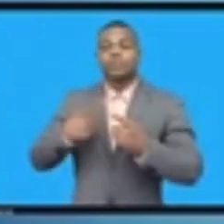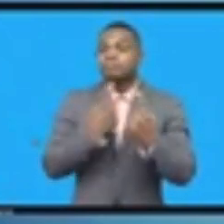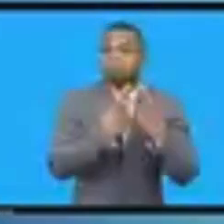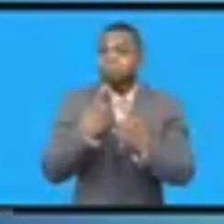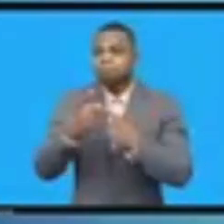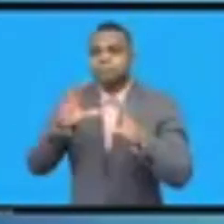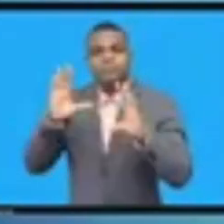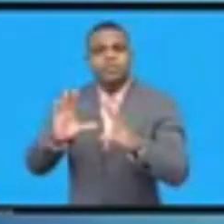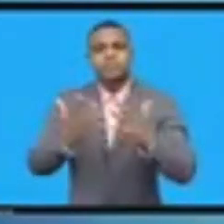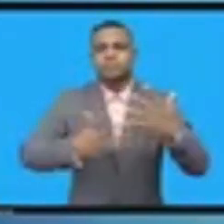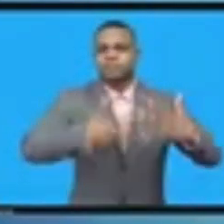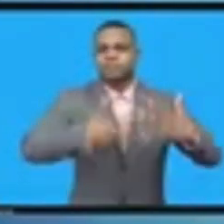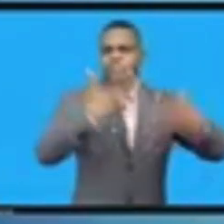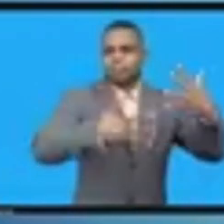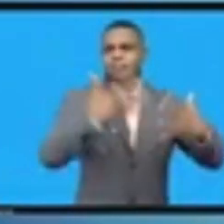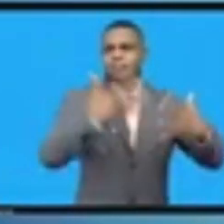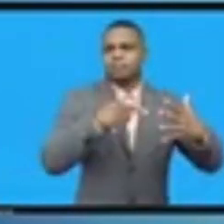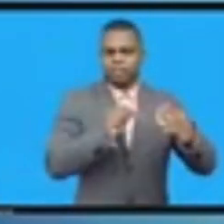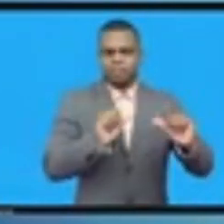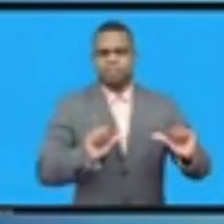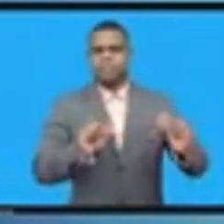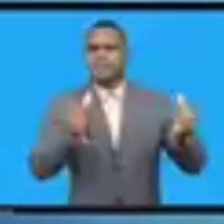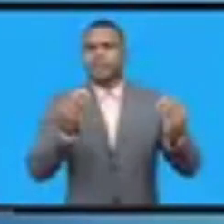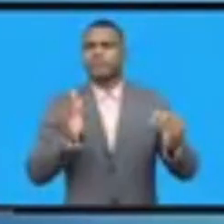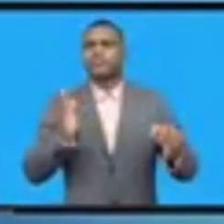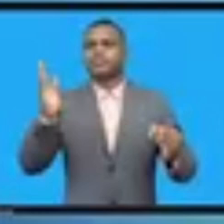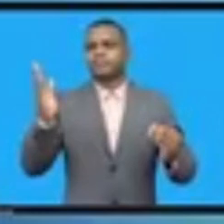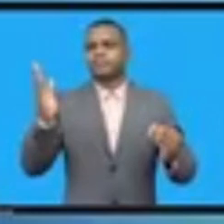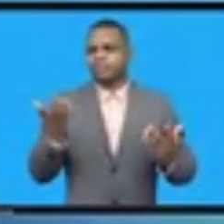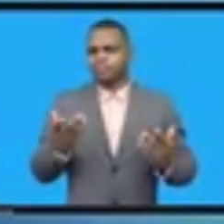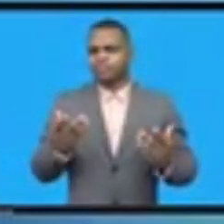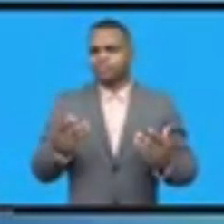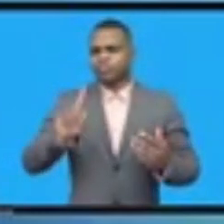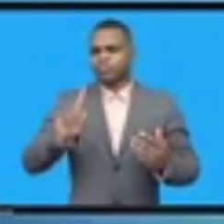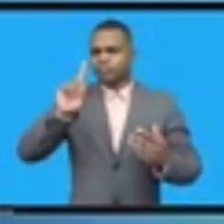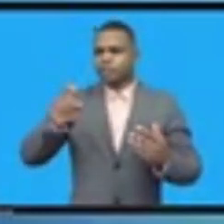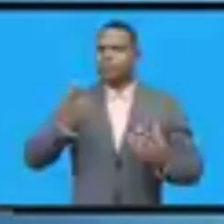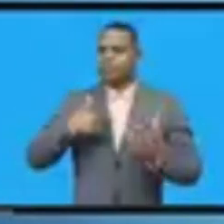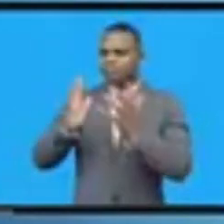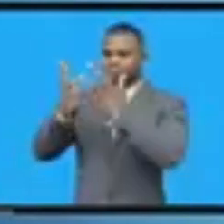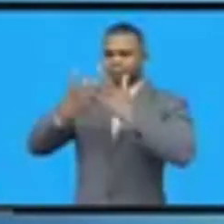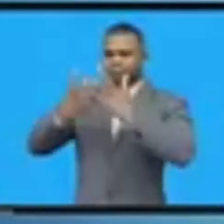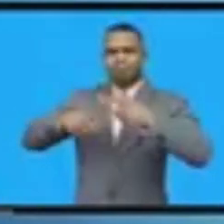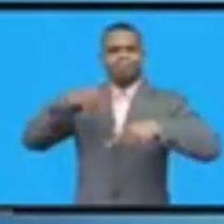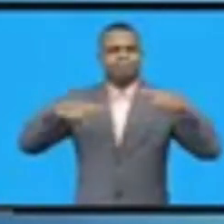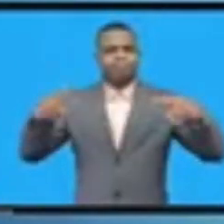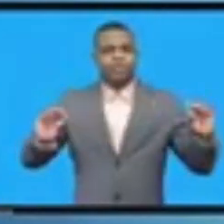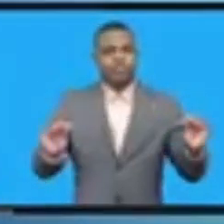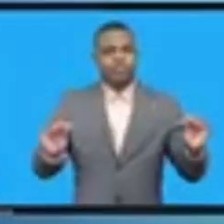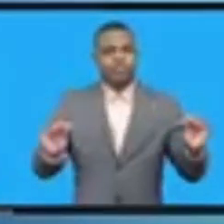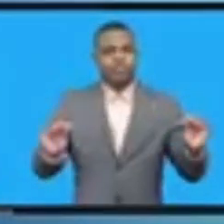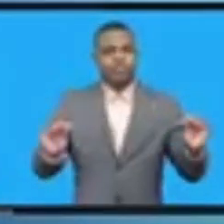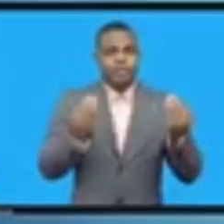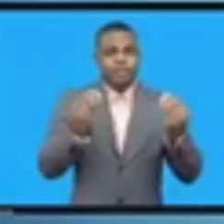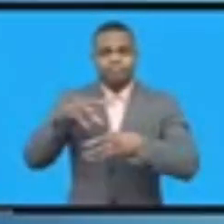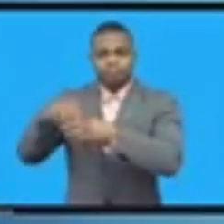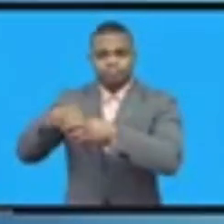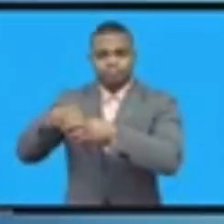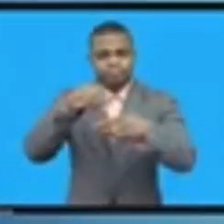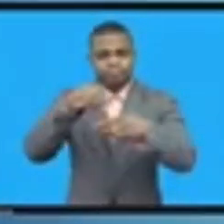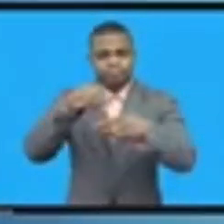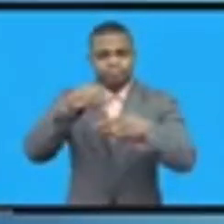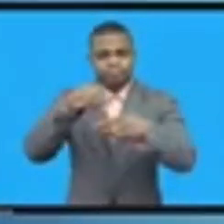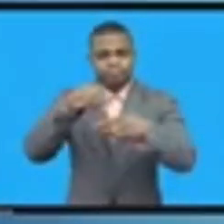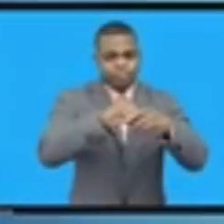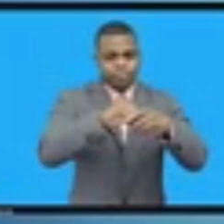种挑战。那么考虑到年轻人的积极的参与呢，我们有许多年轻人都住在农村地